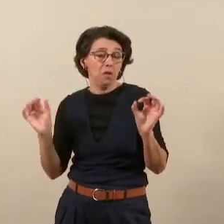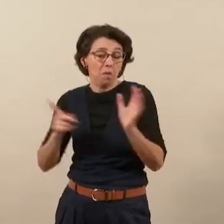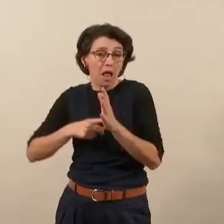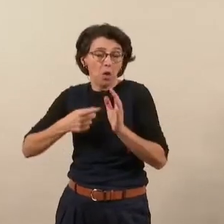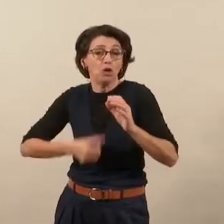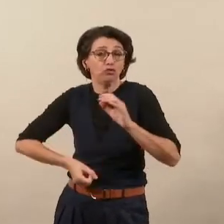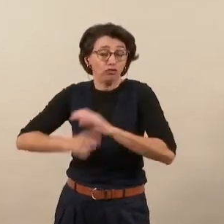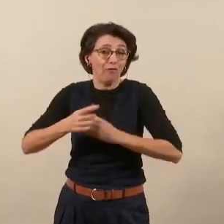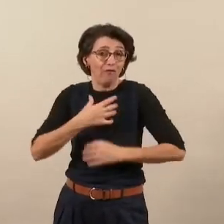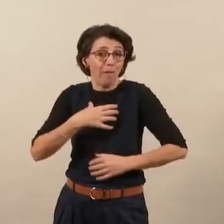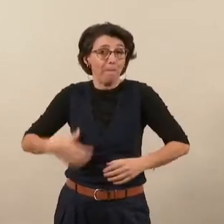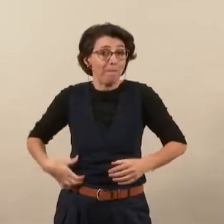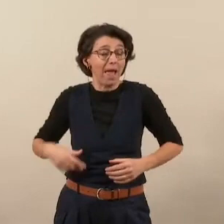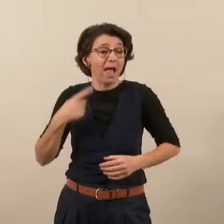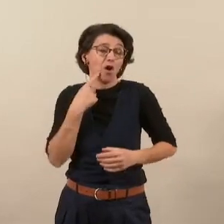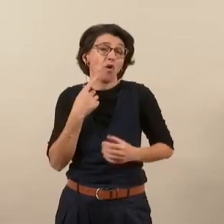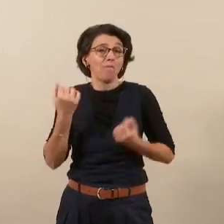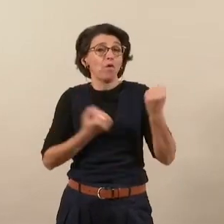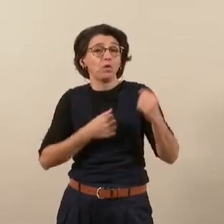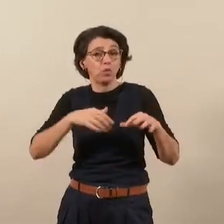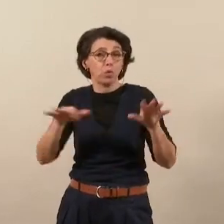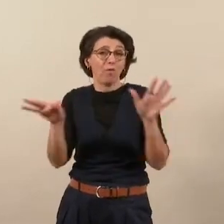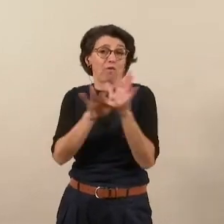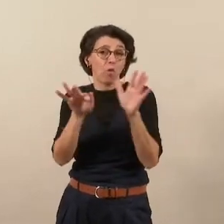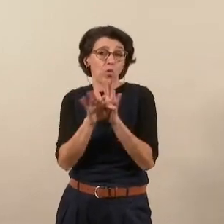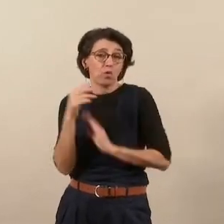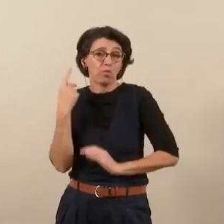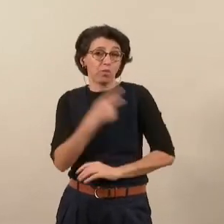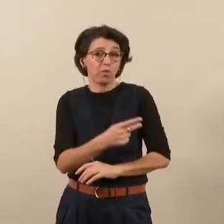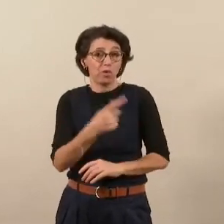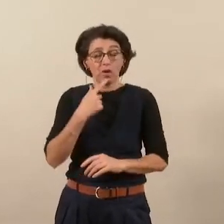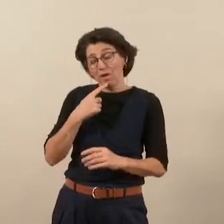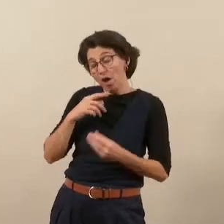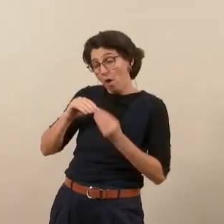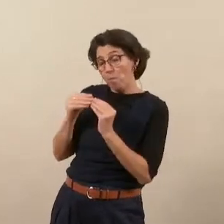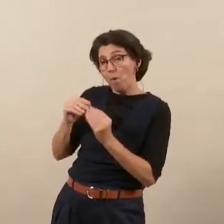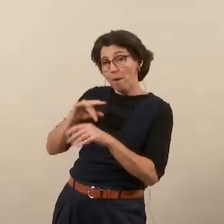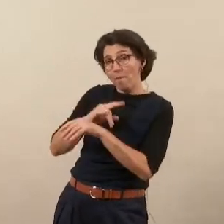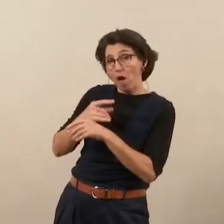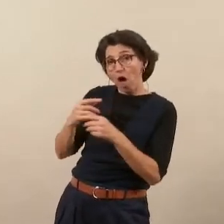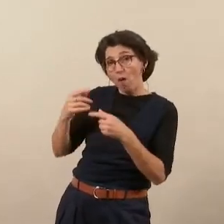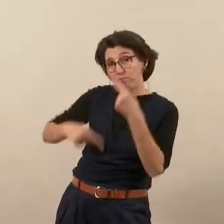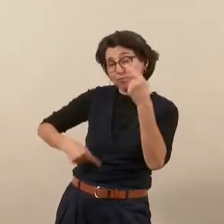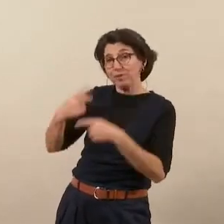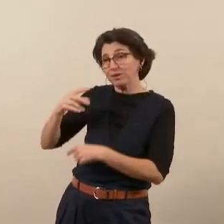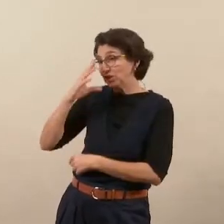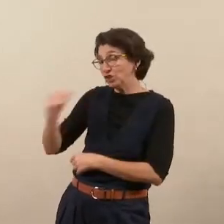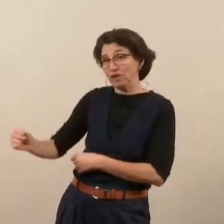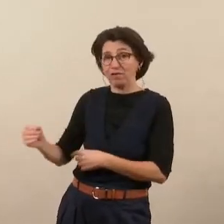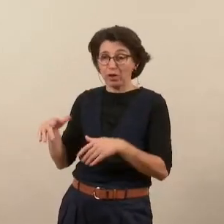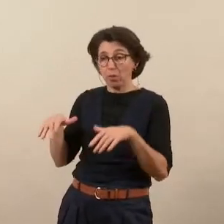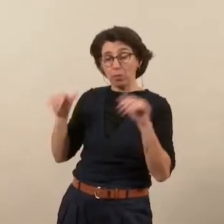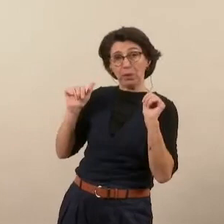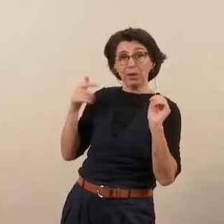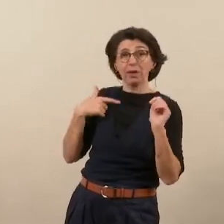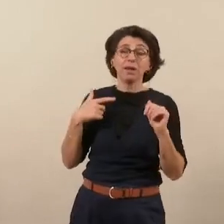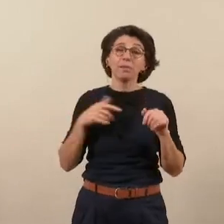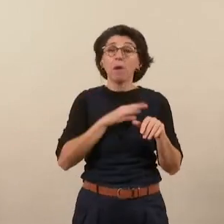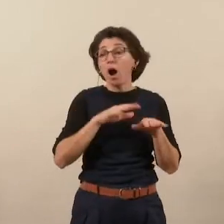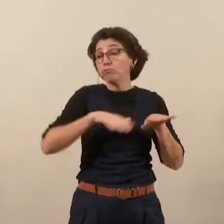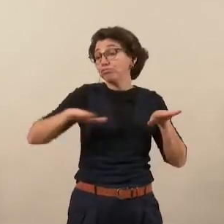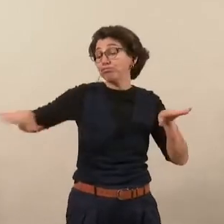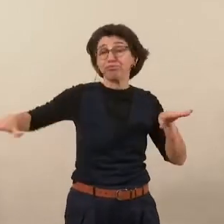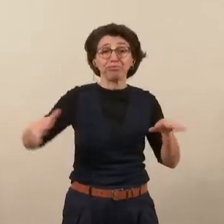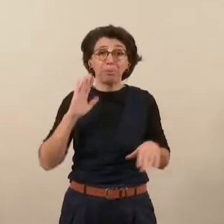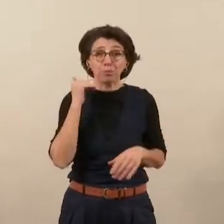du véhicule de fonction. Non seulement vous échappez aux problèmes d'horaire de TGV grâce au chauffeur, ainsi qu'aux problèmes de place de stationnement